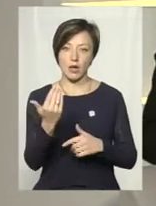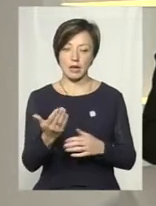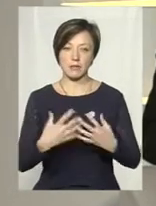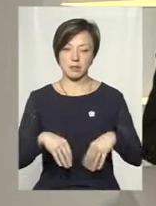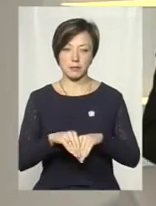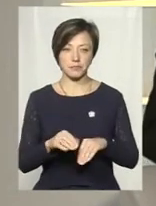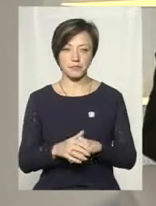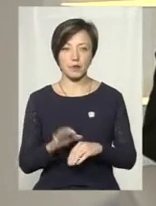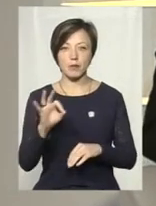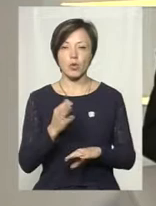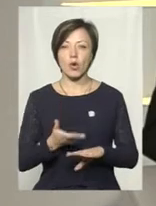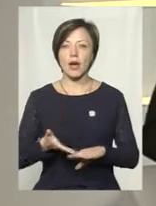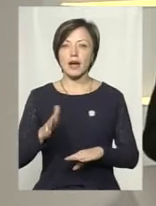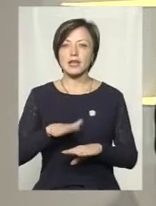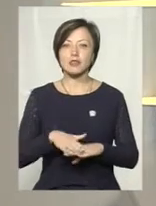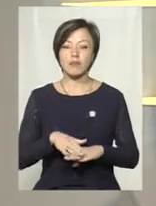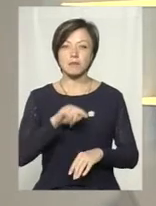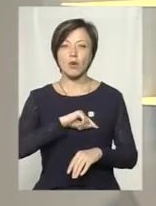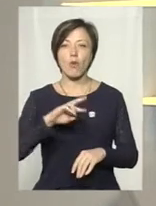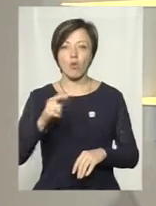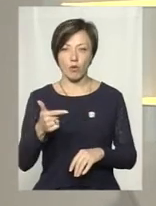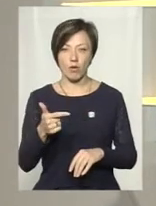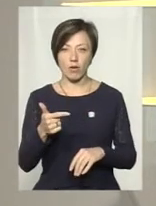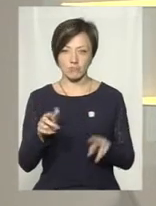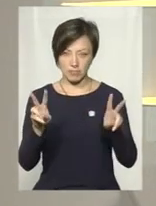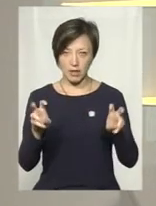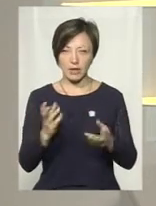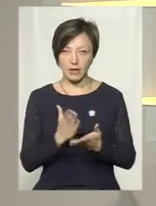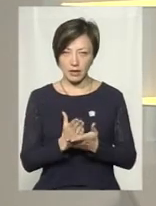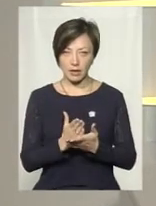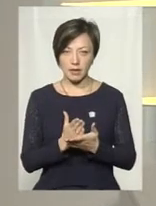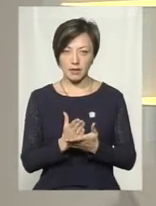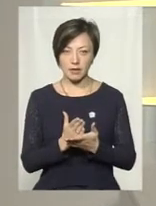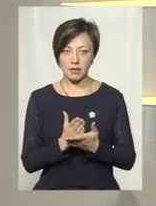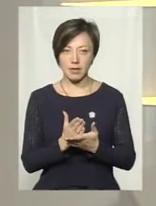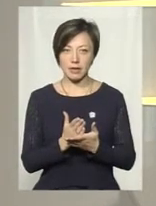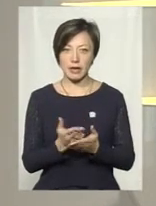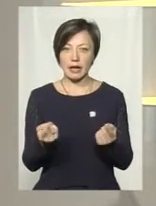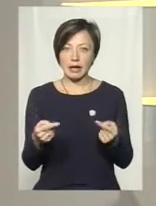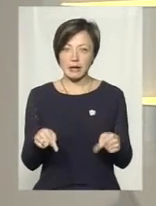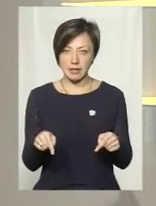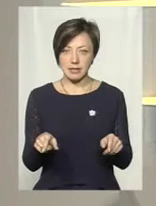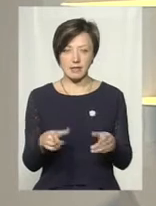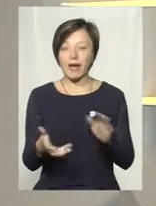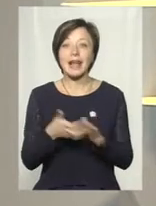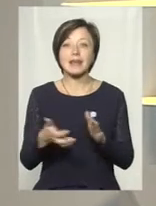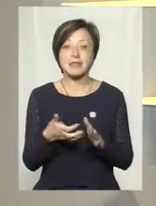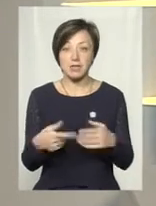На рахунок оцих кризових психологів, кажете, є зараз, існує криза з такими